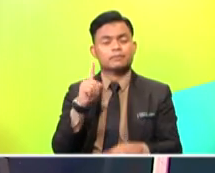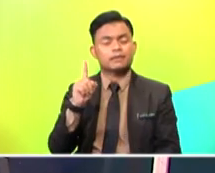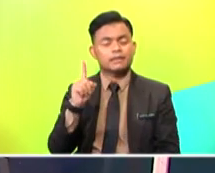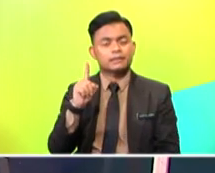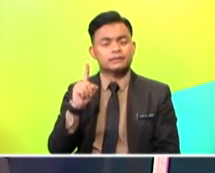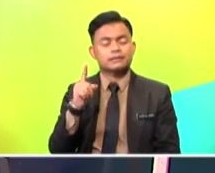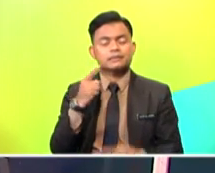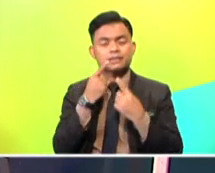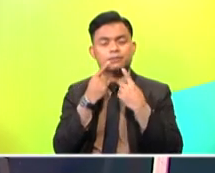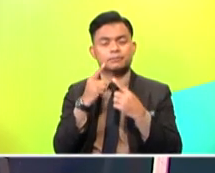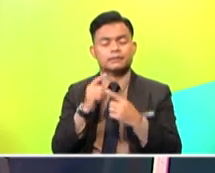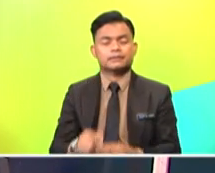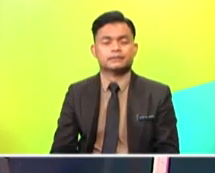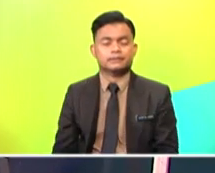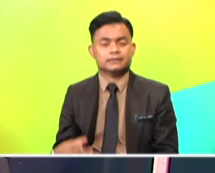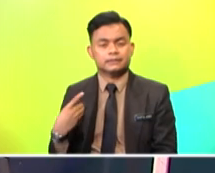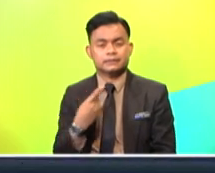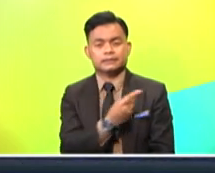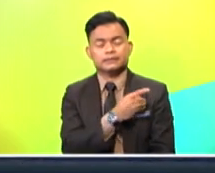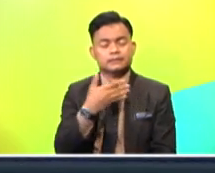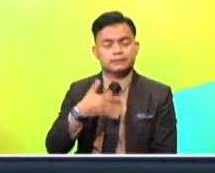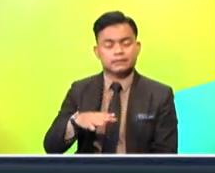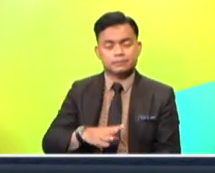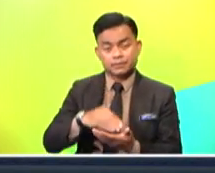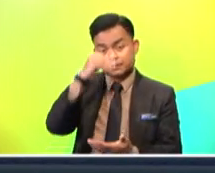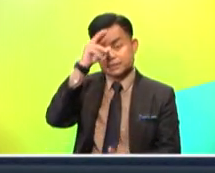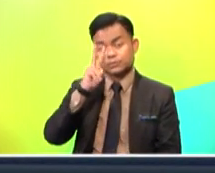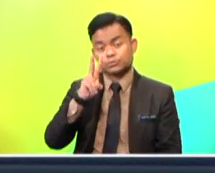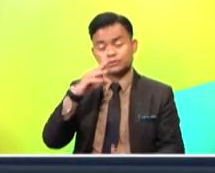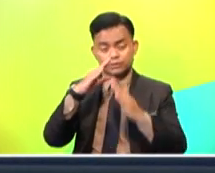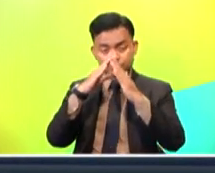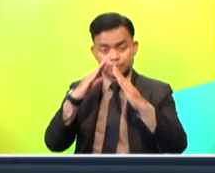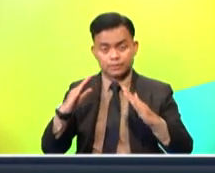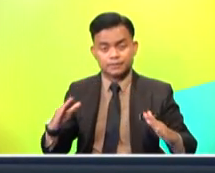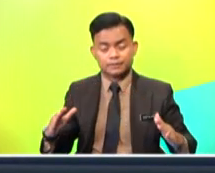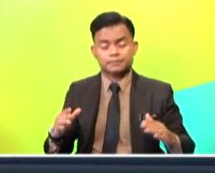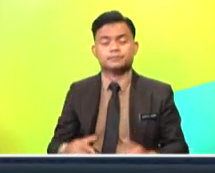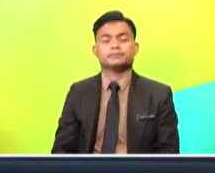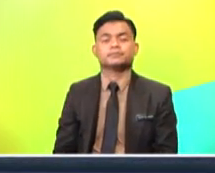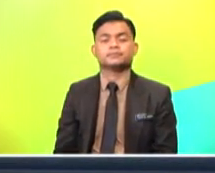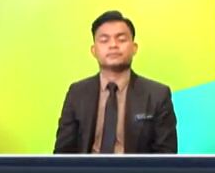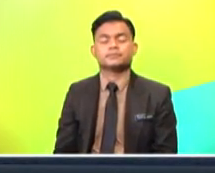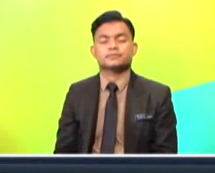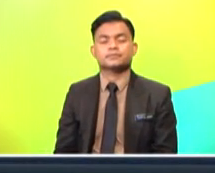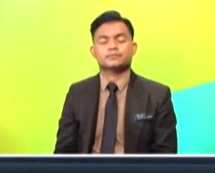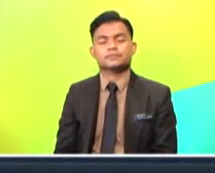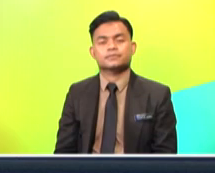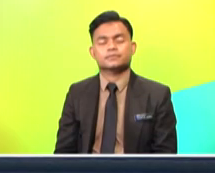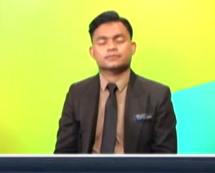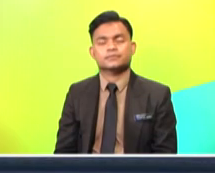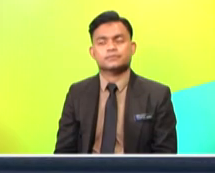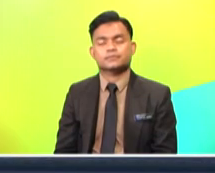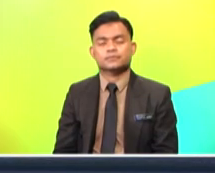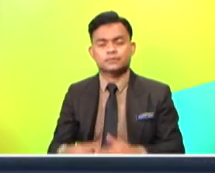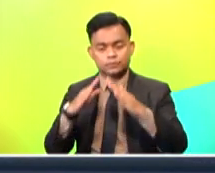dia. Okey, kita dah belajar dua. Baik. Rumah. Sekarang kita masuk rumah yang ketiga. Rumah yang ketiga. Rumah ni Cikgu, kalau Irfan nampak